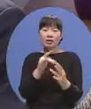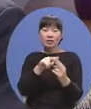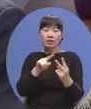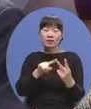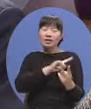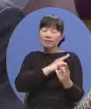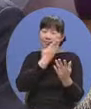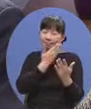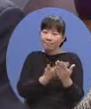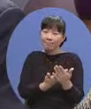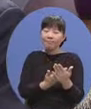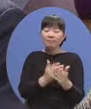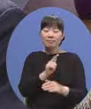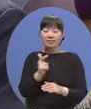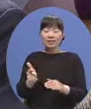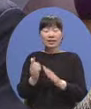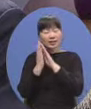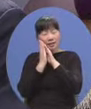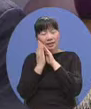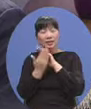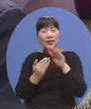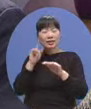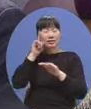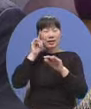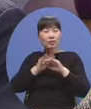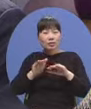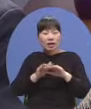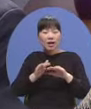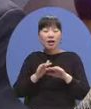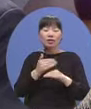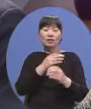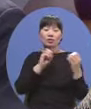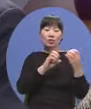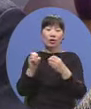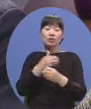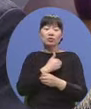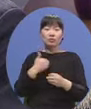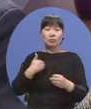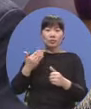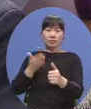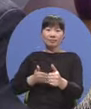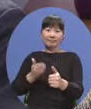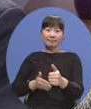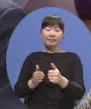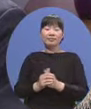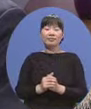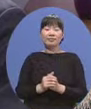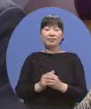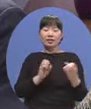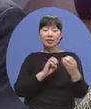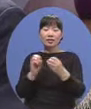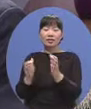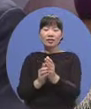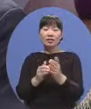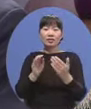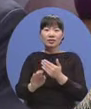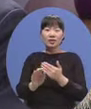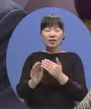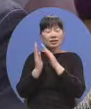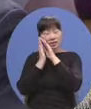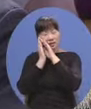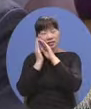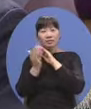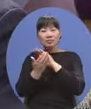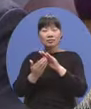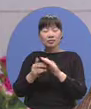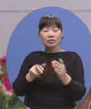가지가 굉장히 중요하고 저녁에 재우기 전에 스트레스를 풀 수 있게 대화를 충분히 하십시오. 네. 자기 전에. 네. 그런 대화를 하고 너무 잠자기